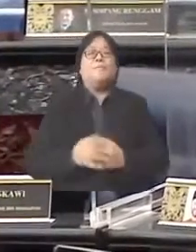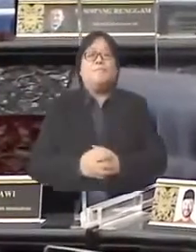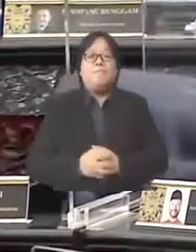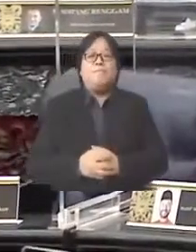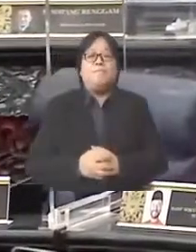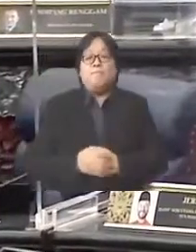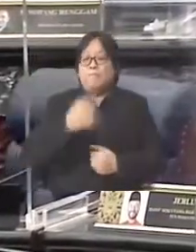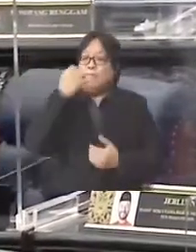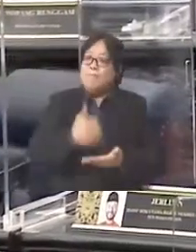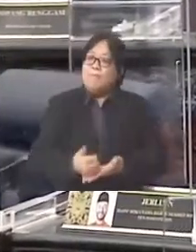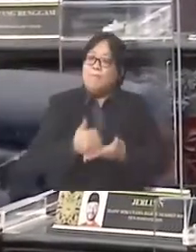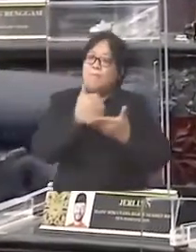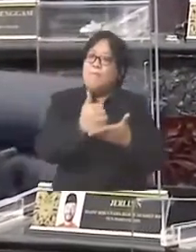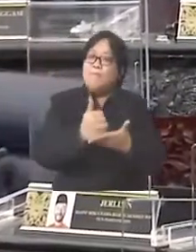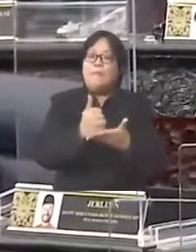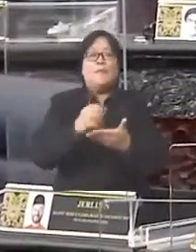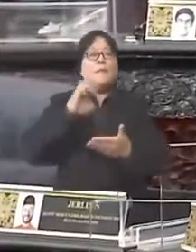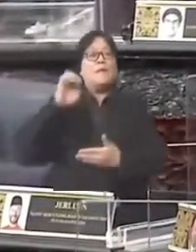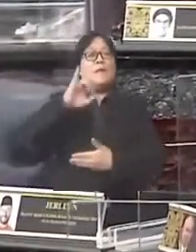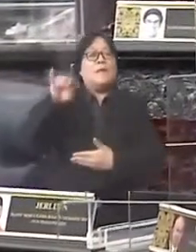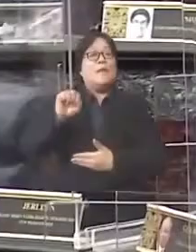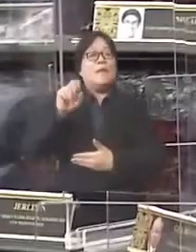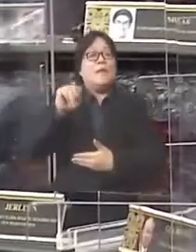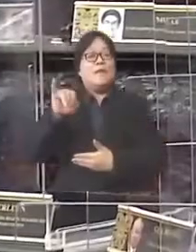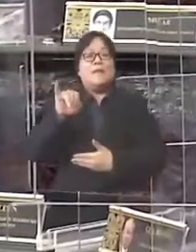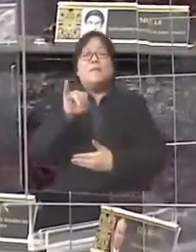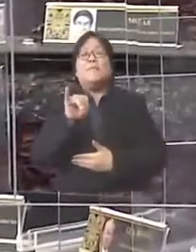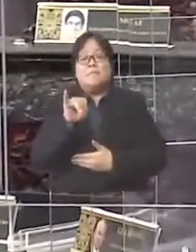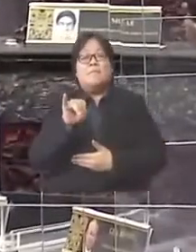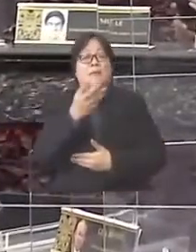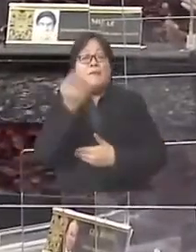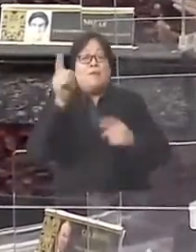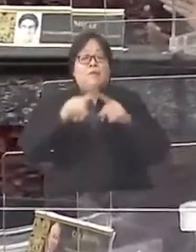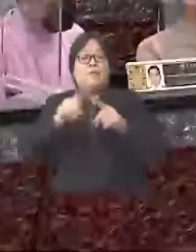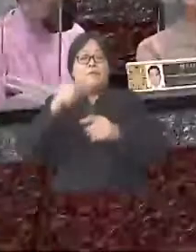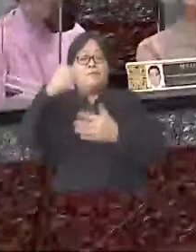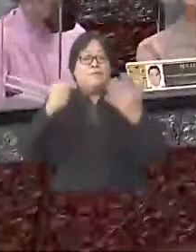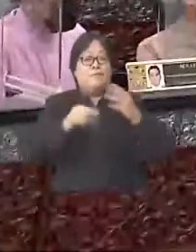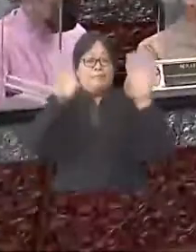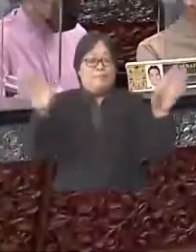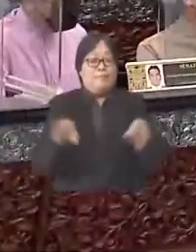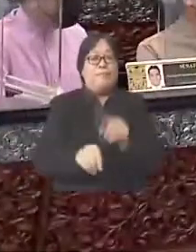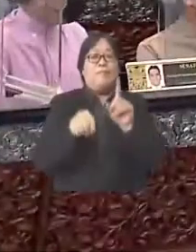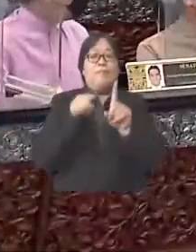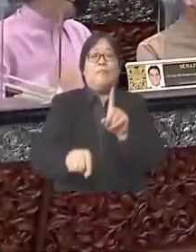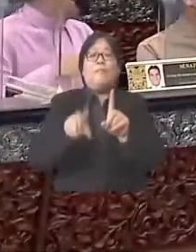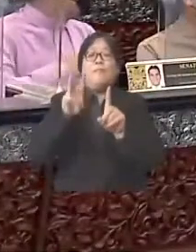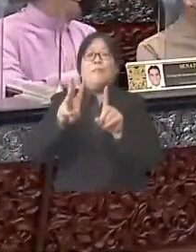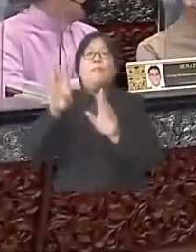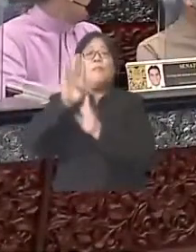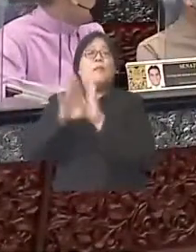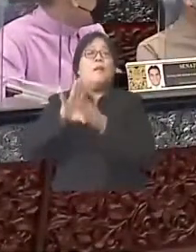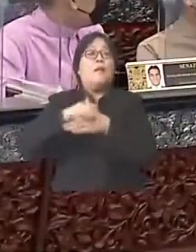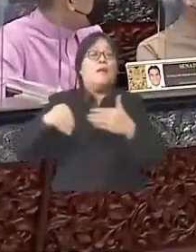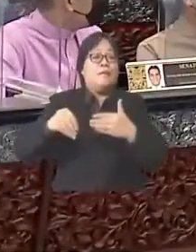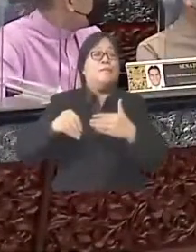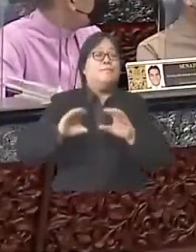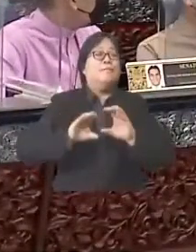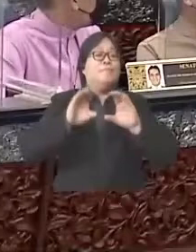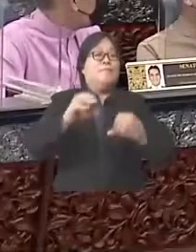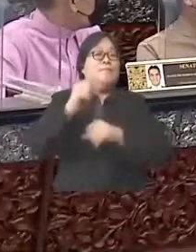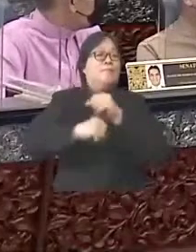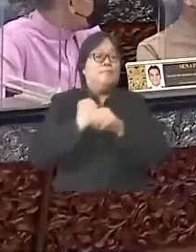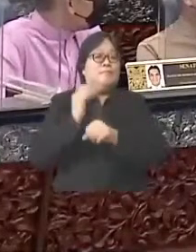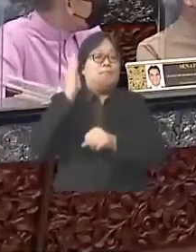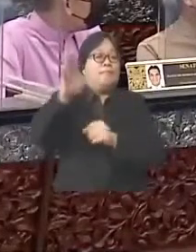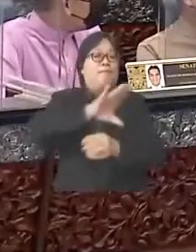bagi beban to pihak seperti inject jasni beberapa inisiatif tambah dengan nilai keseluruhan satu penampil Ringgit akan dilaksanakan